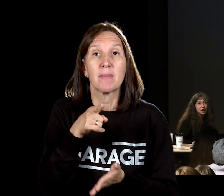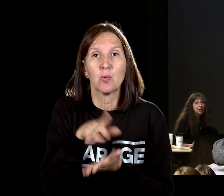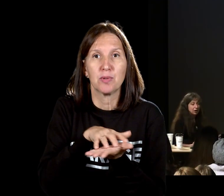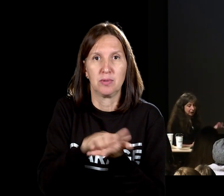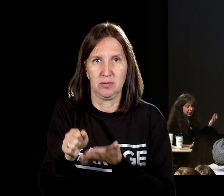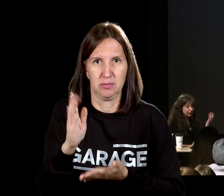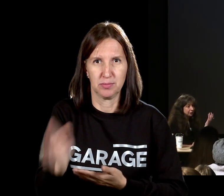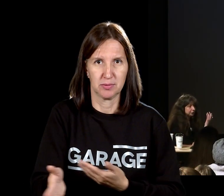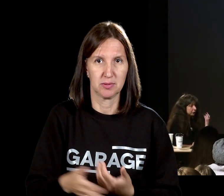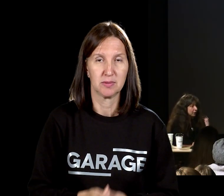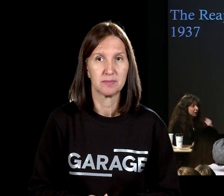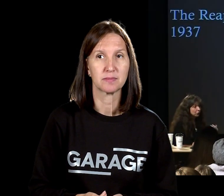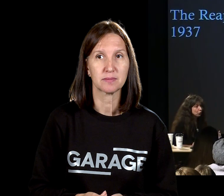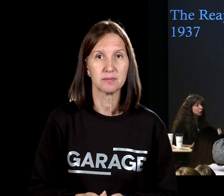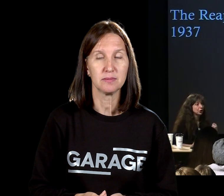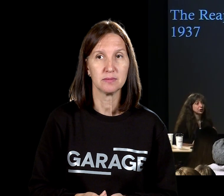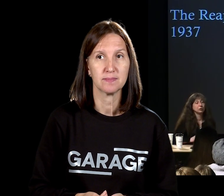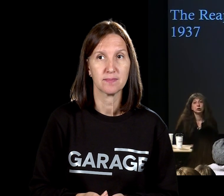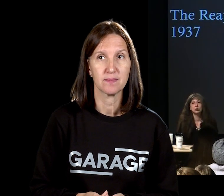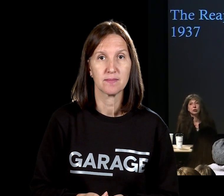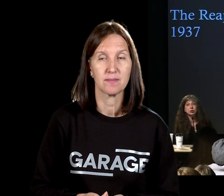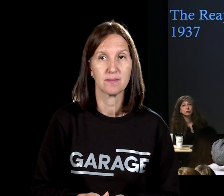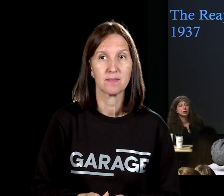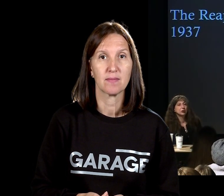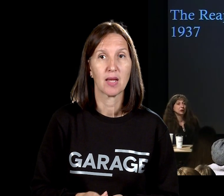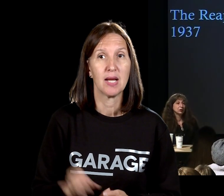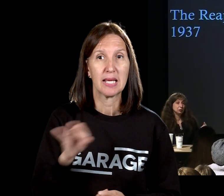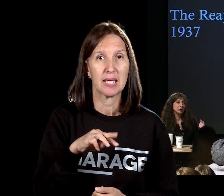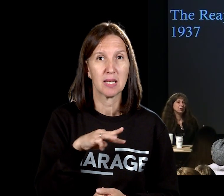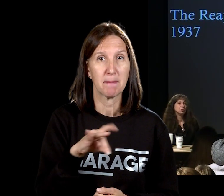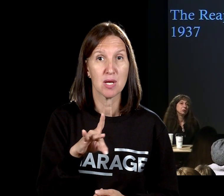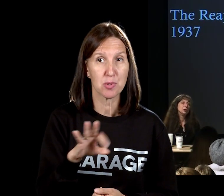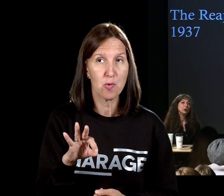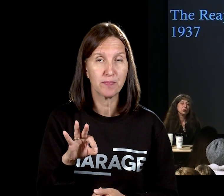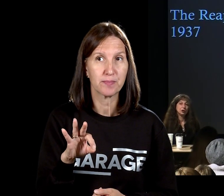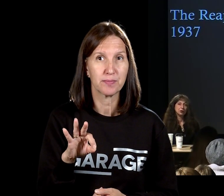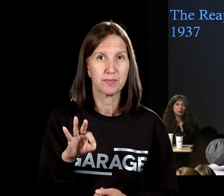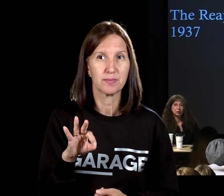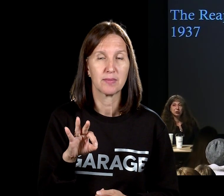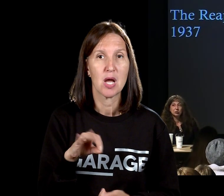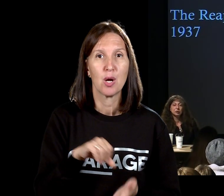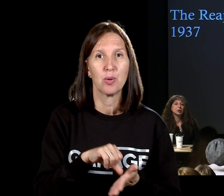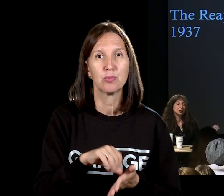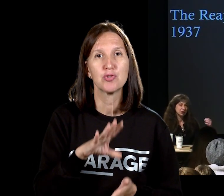руины. И Миро участвует в знаменитом павильоне